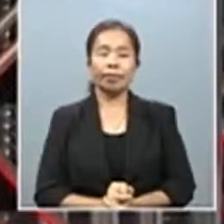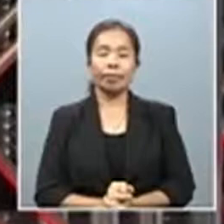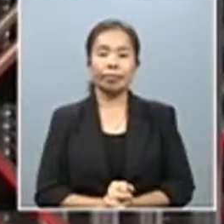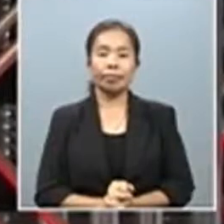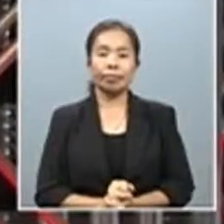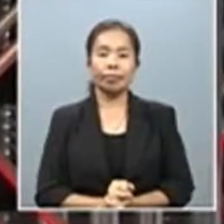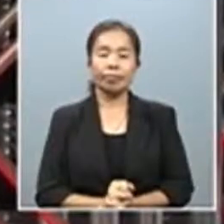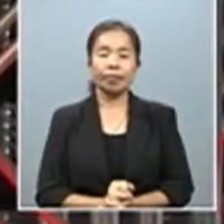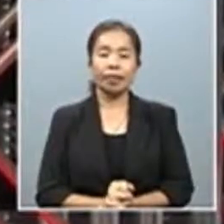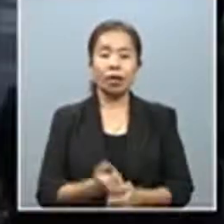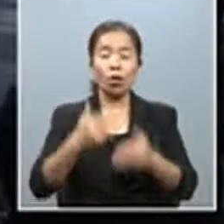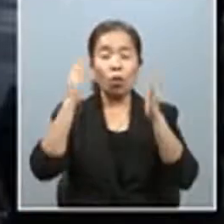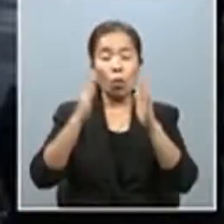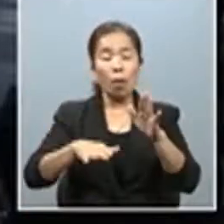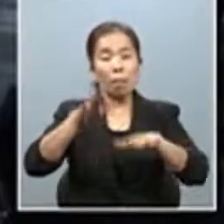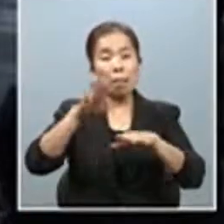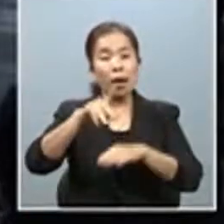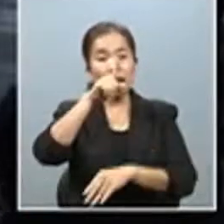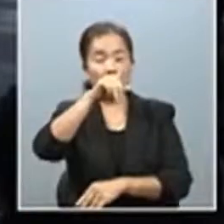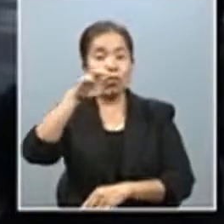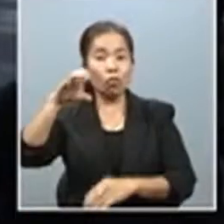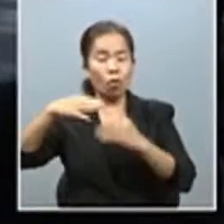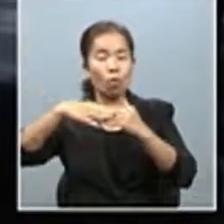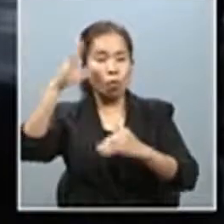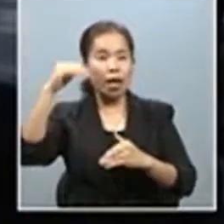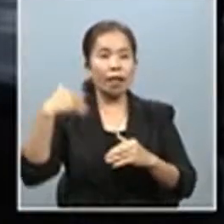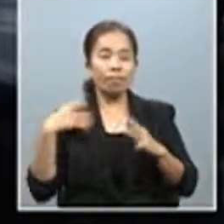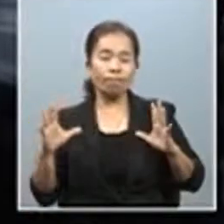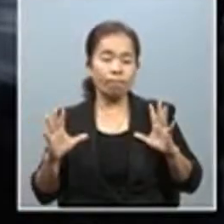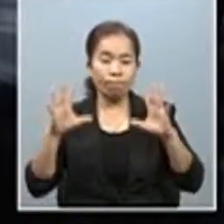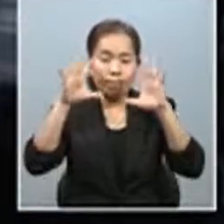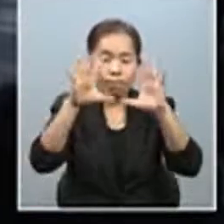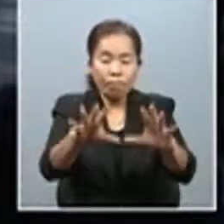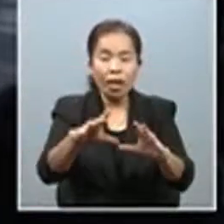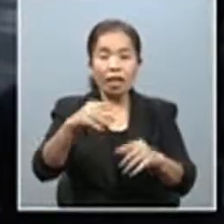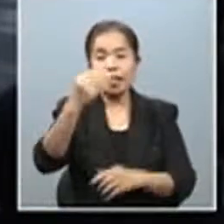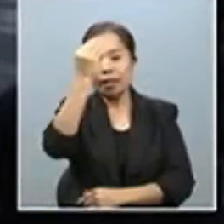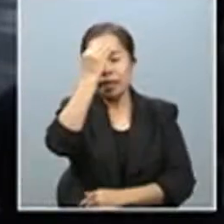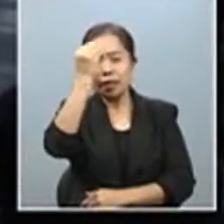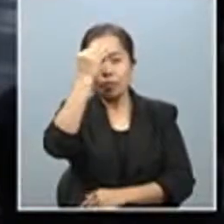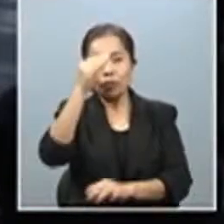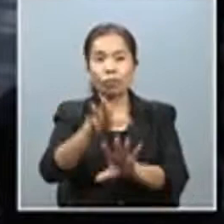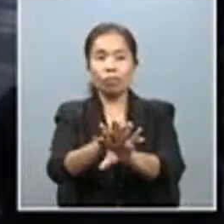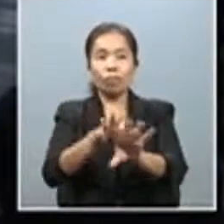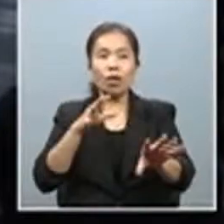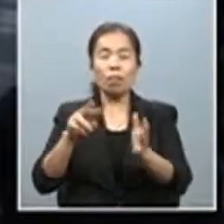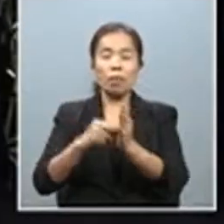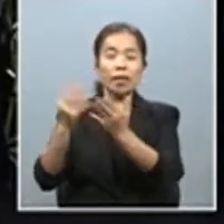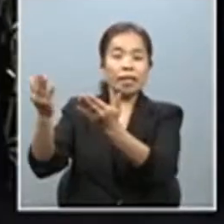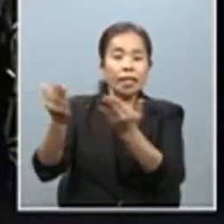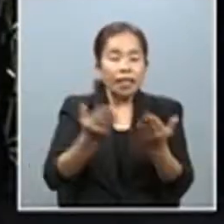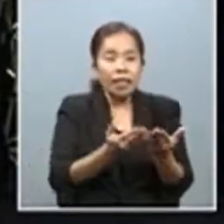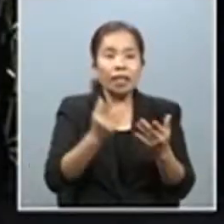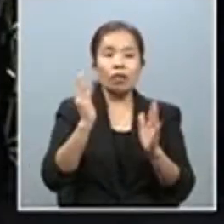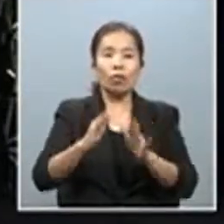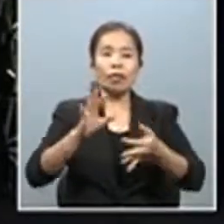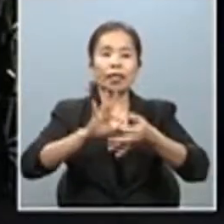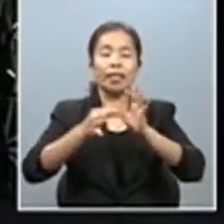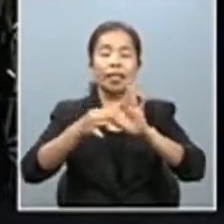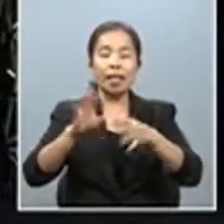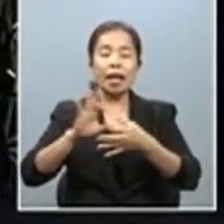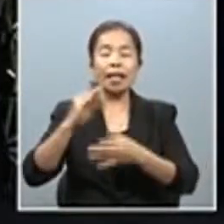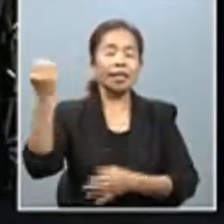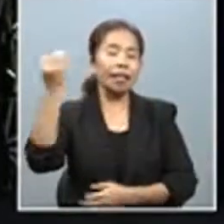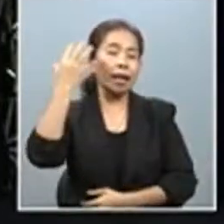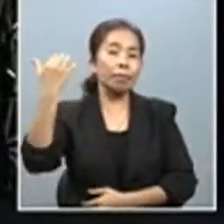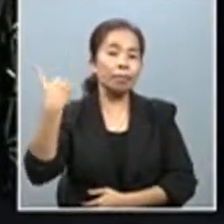เกมเมอร์หลายร้อยคนนะครับพร้อมใจรวมตัวกันที่เมืองชิบะของญี่ปุ่นนะครับต้อนรับการมาเยือนของนักกีฬาอีสปอร์ตนะครับหลังจาก